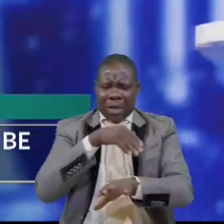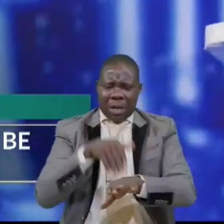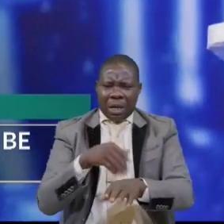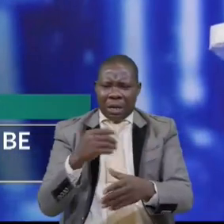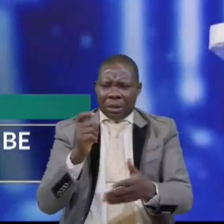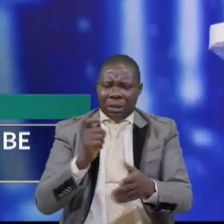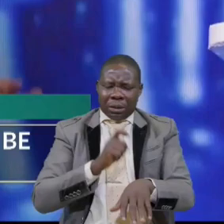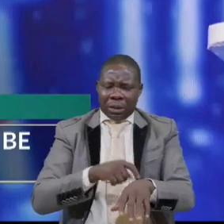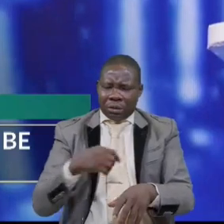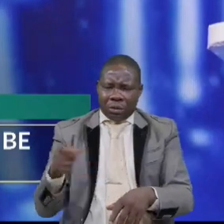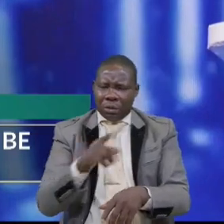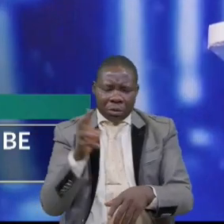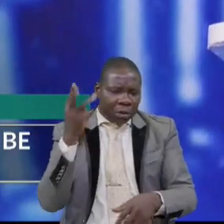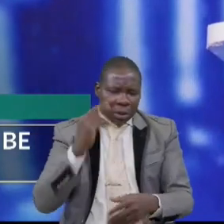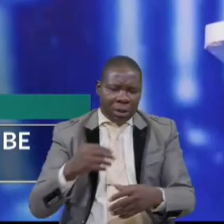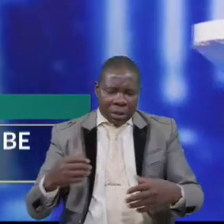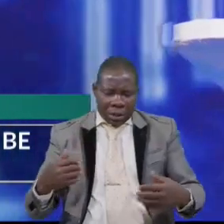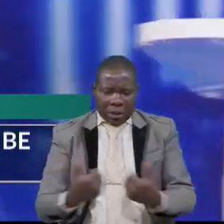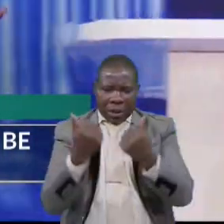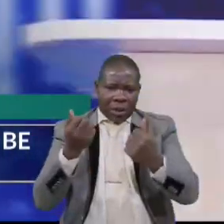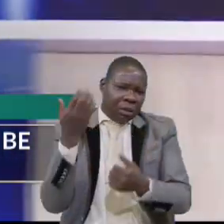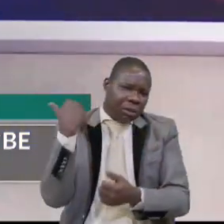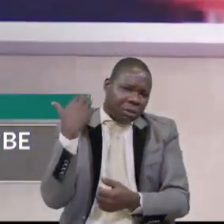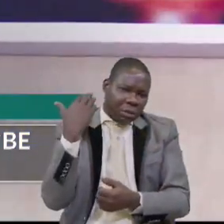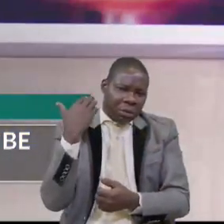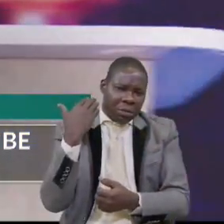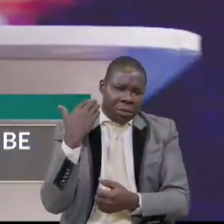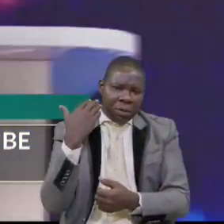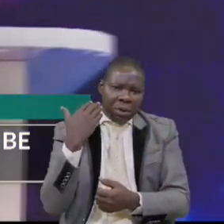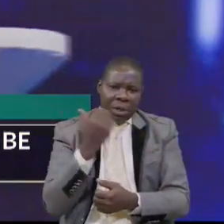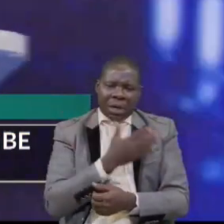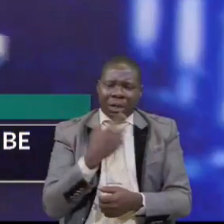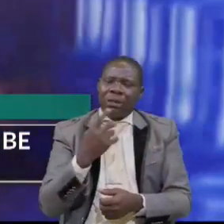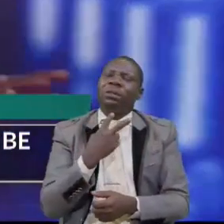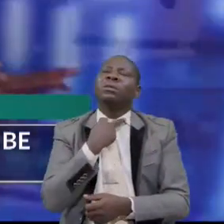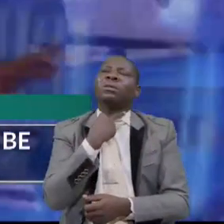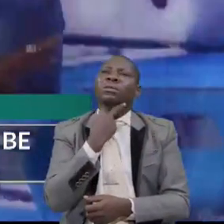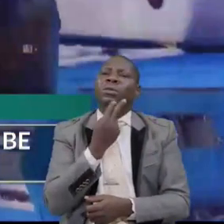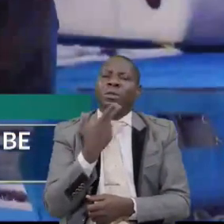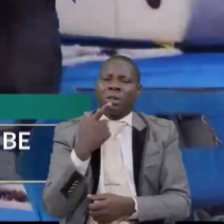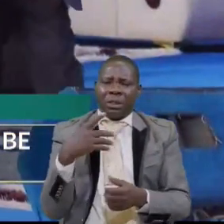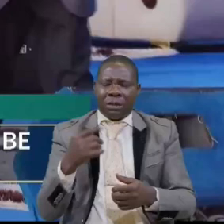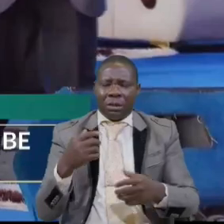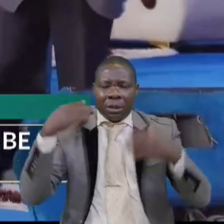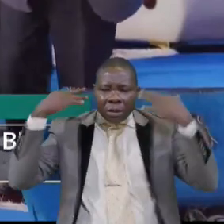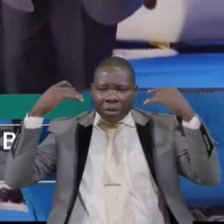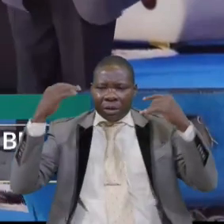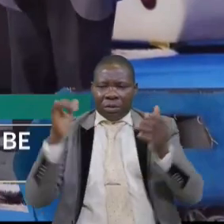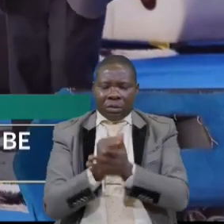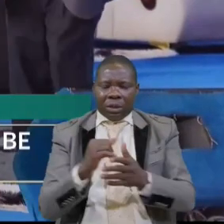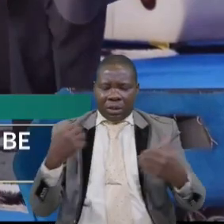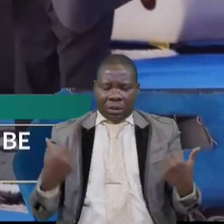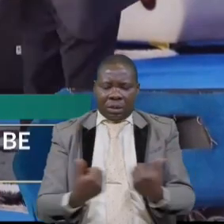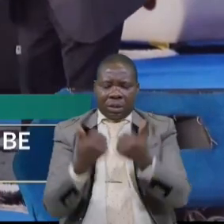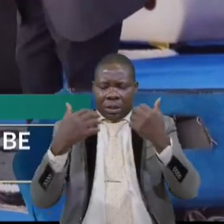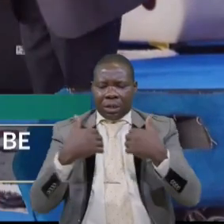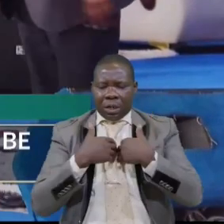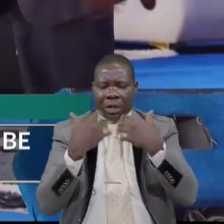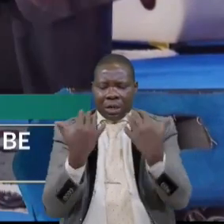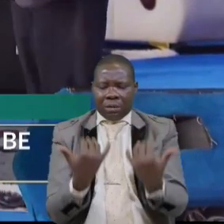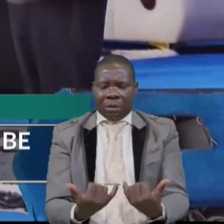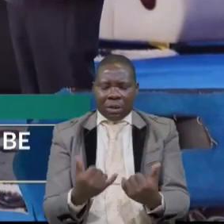Redéfier. Redéfier et renforcer pour être exceptionnel. Avant, vous avez été défié. Maintenant,